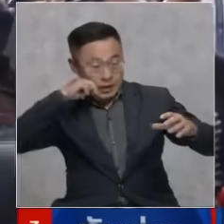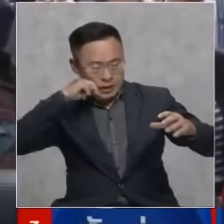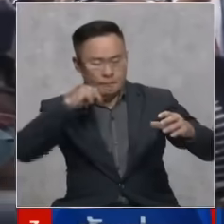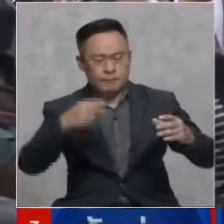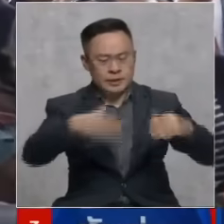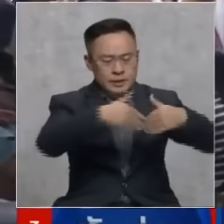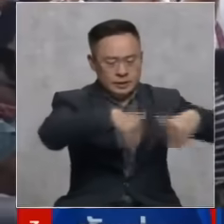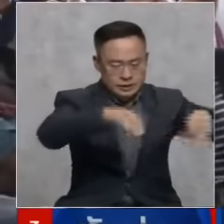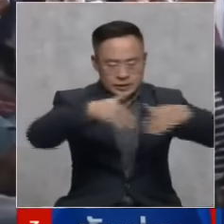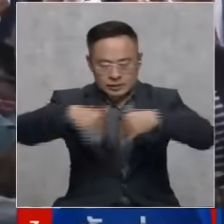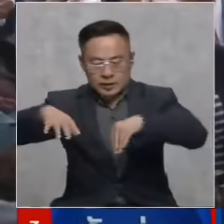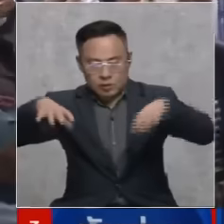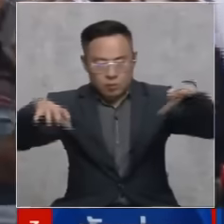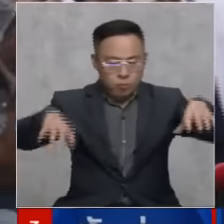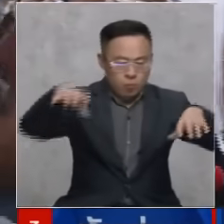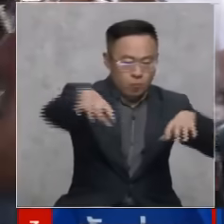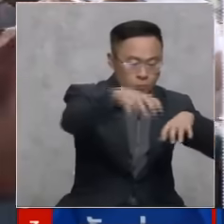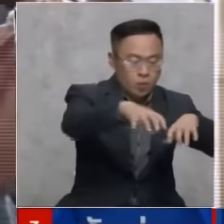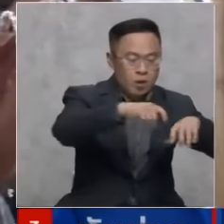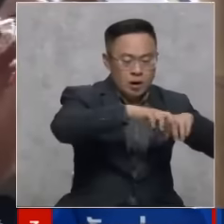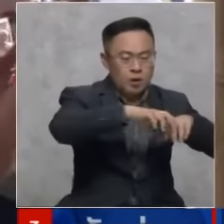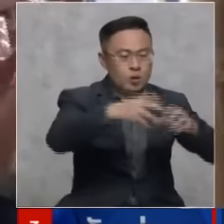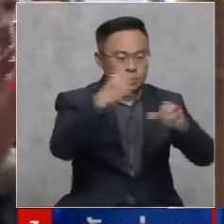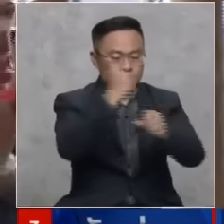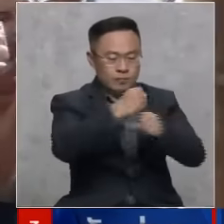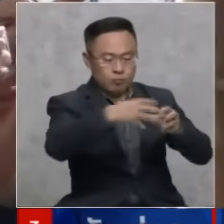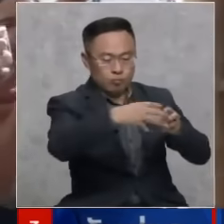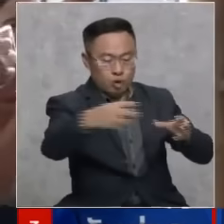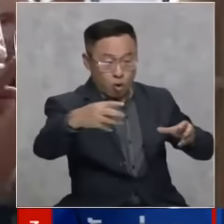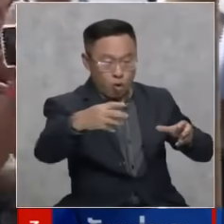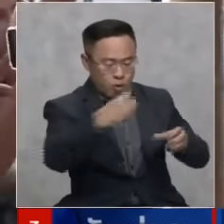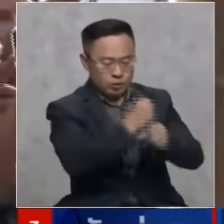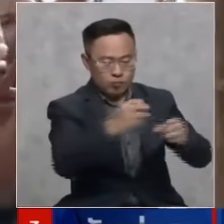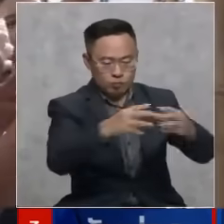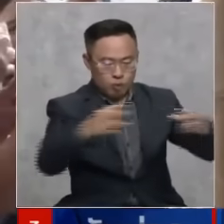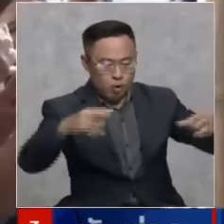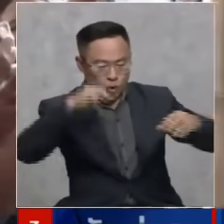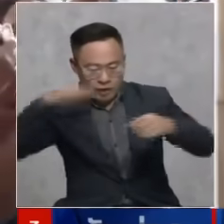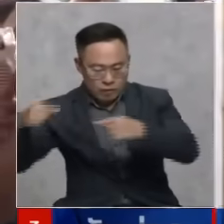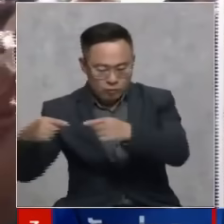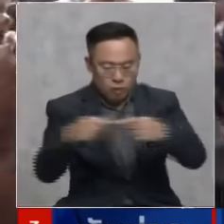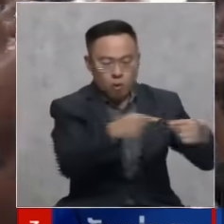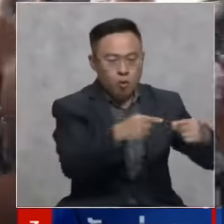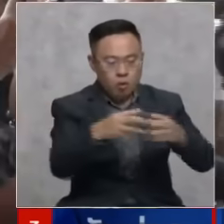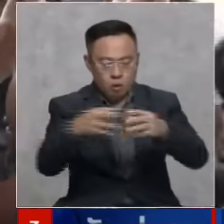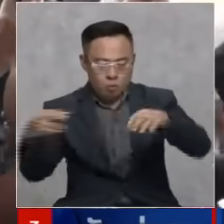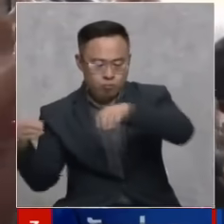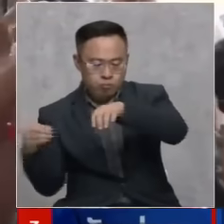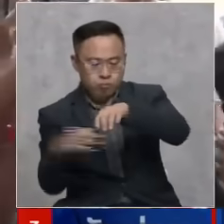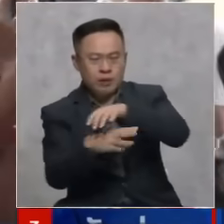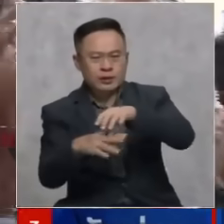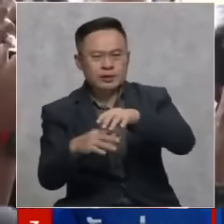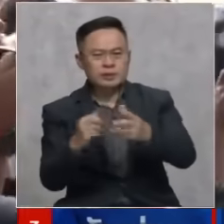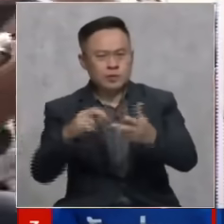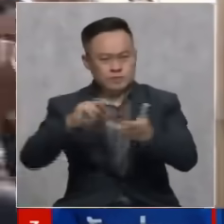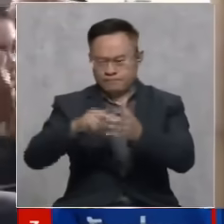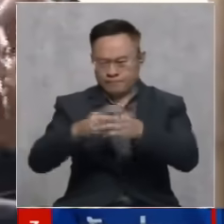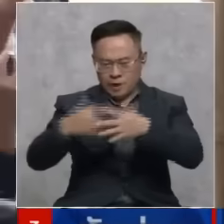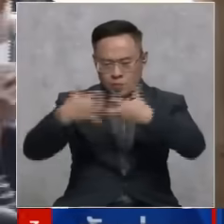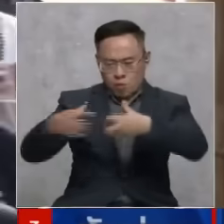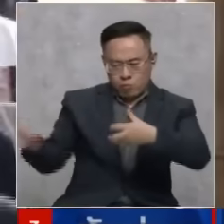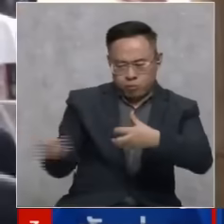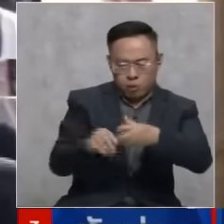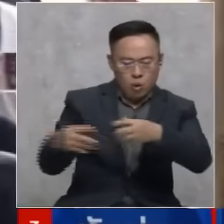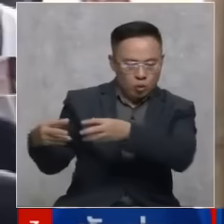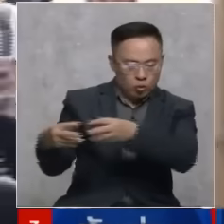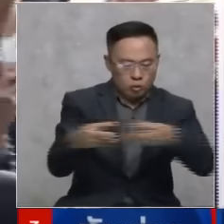การบริหารจัดการน้ำเพื่อการเกษตรและอุปโภคบริโภคแล้วที่เห็นคุณผู้ชมคะ ก่อนจะเข้าไปเขื่อนมันก็มีร้านขายข้าว